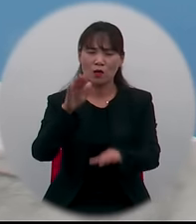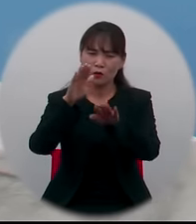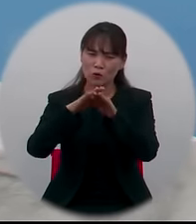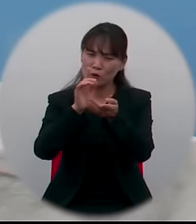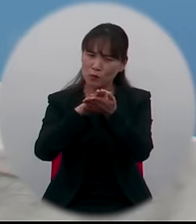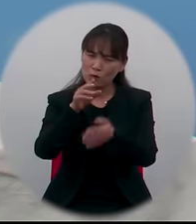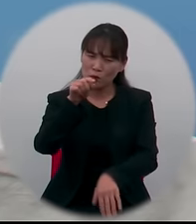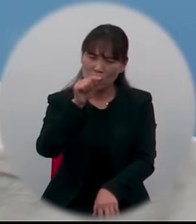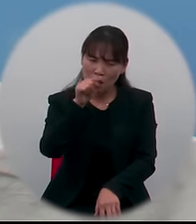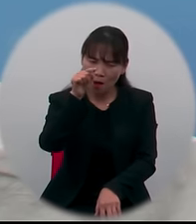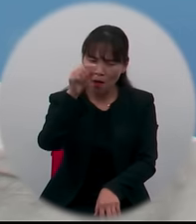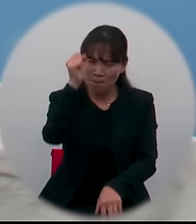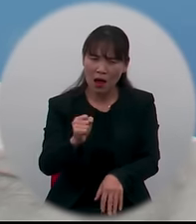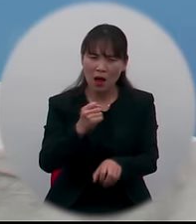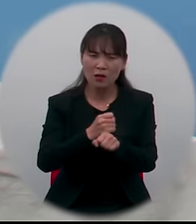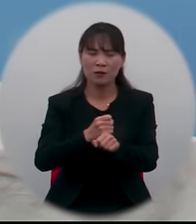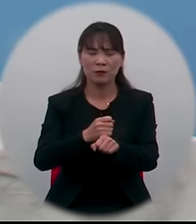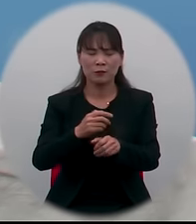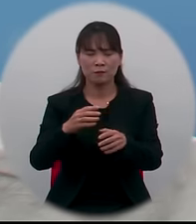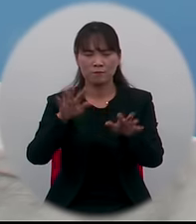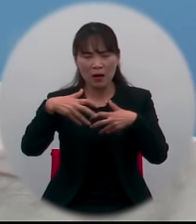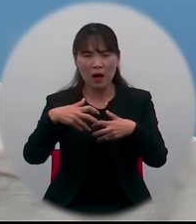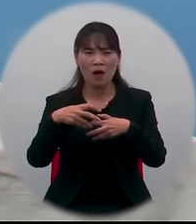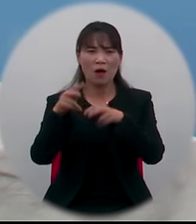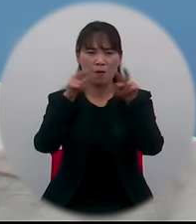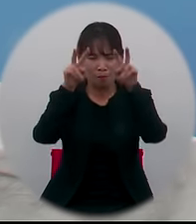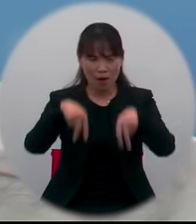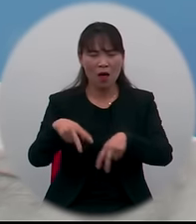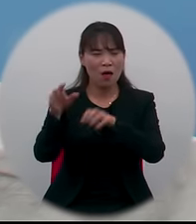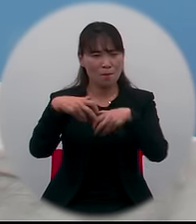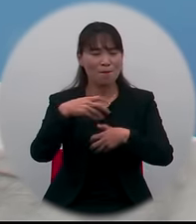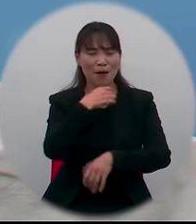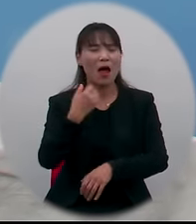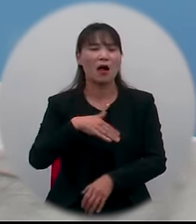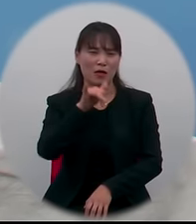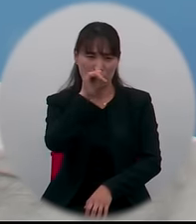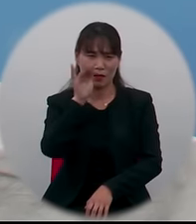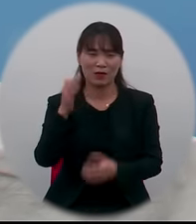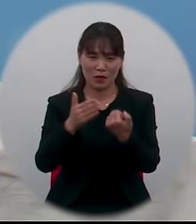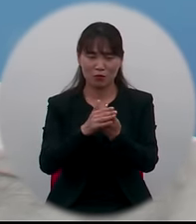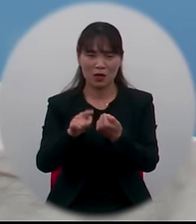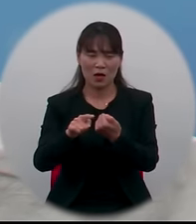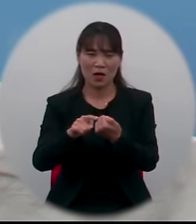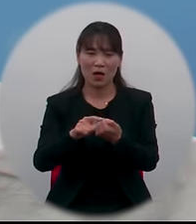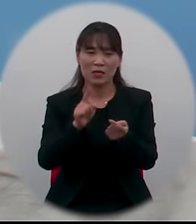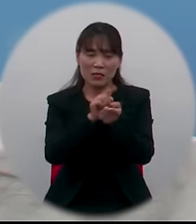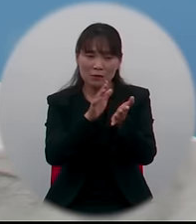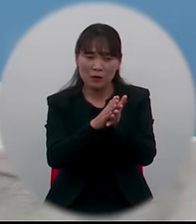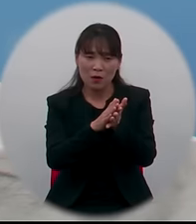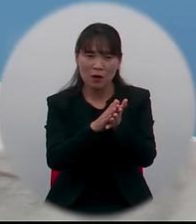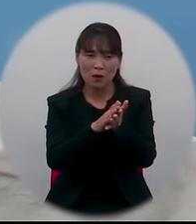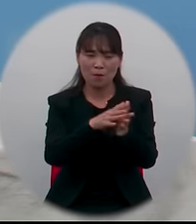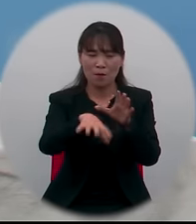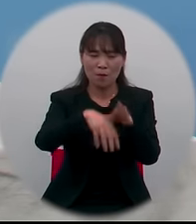버렸기 때문이에요 그래서 우리 아이들은이 현질을 하면서 뽑기를 하면서 게임을 하게 되면은 인내하면서 즐기는 다양한 재미를